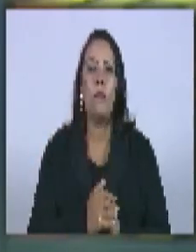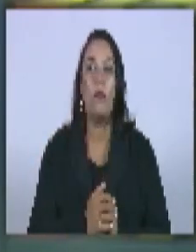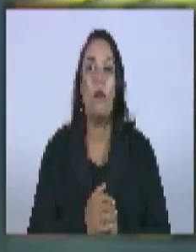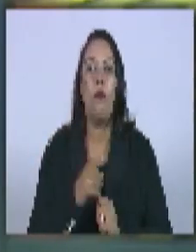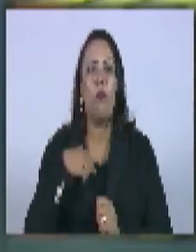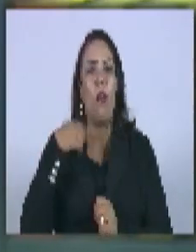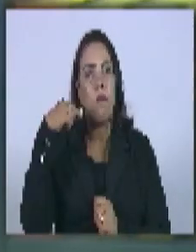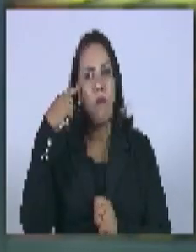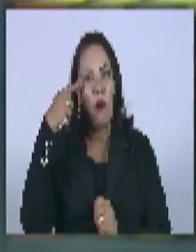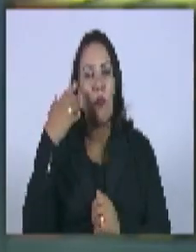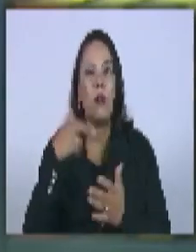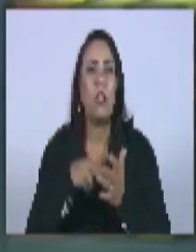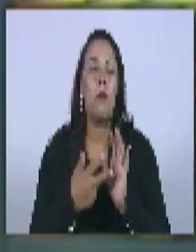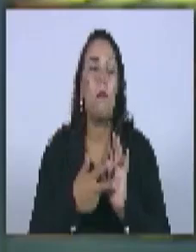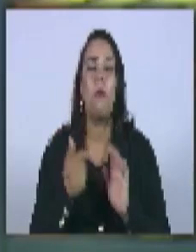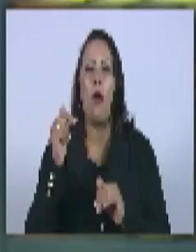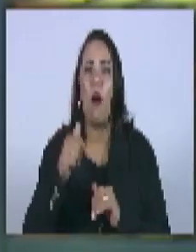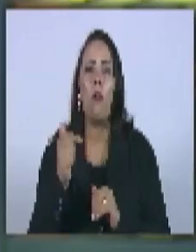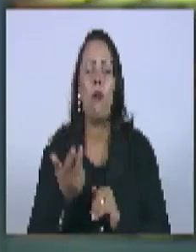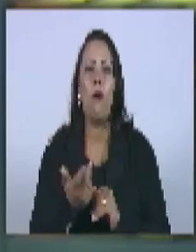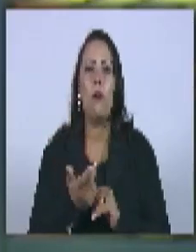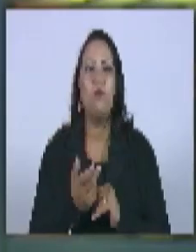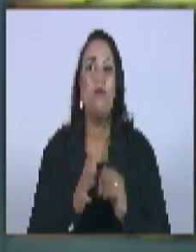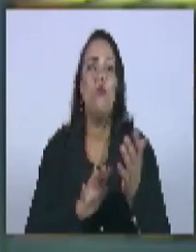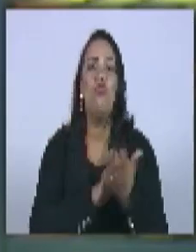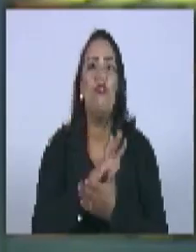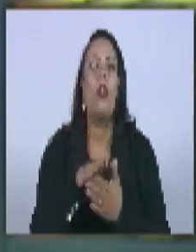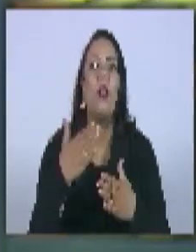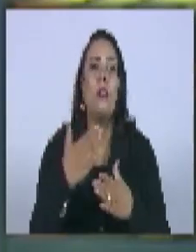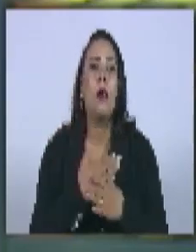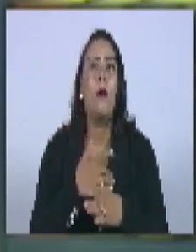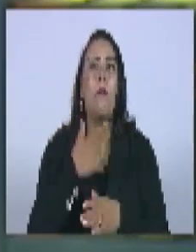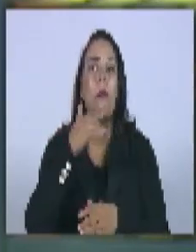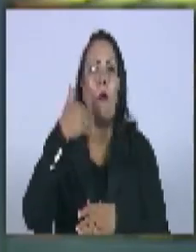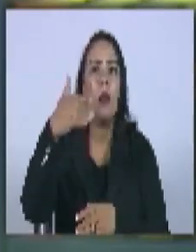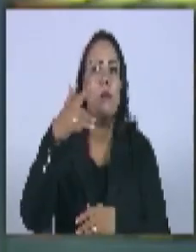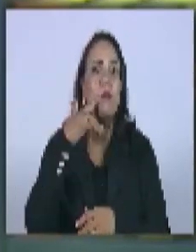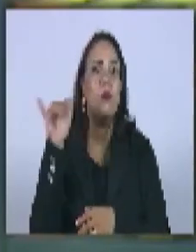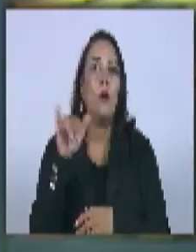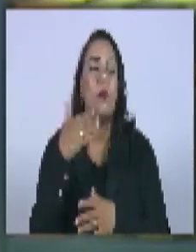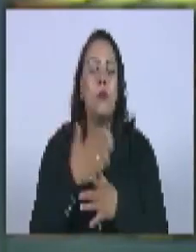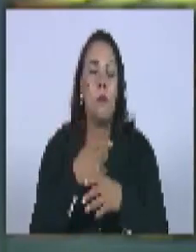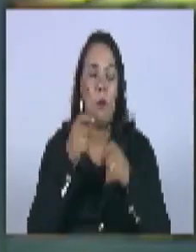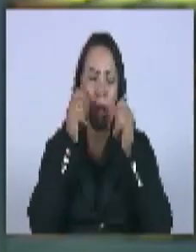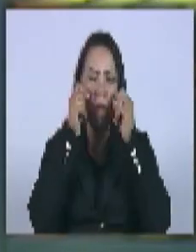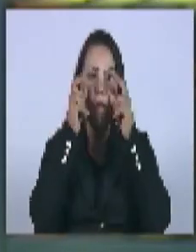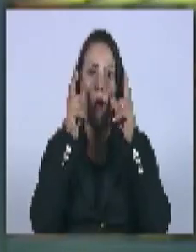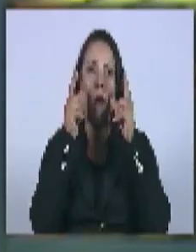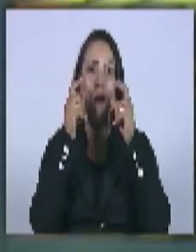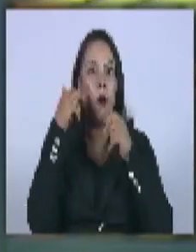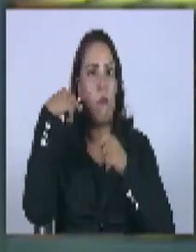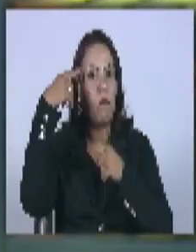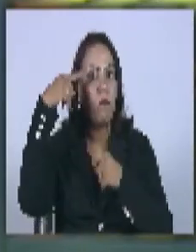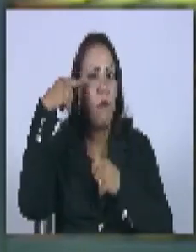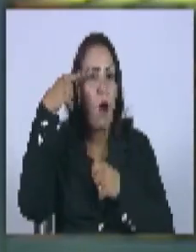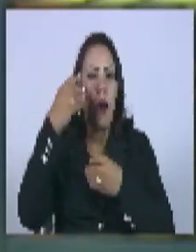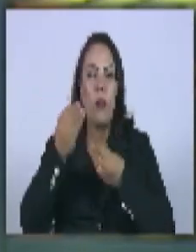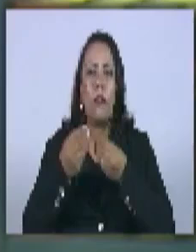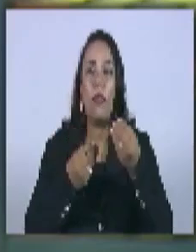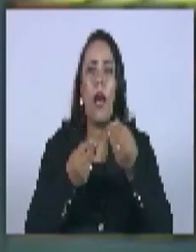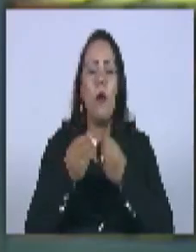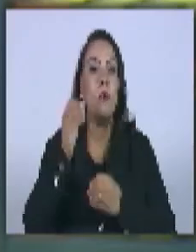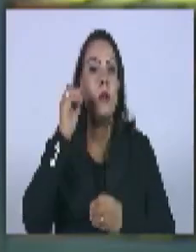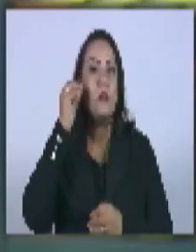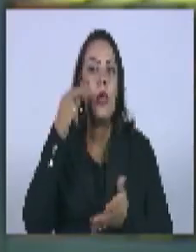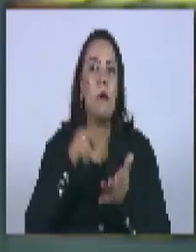اعتقد ان حادث النهارده هيترتب عليه تداعيات مهمه جدا على صعيد التفكير في كيفيه التعامل